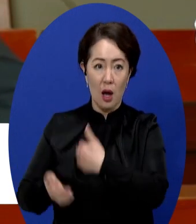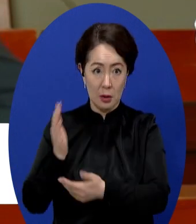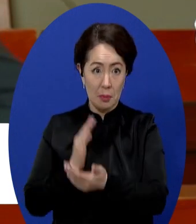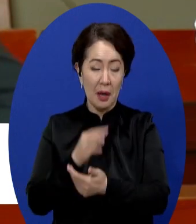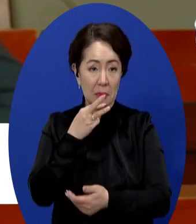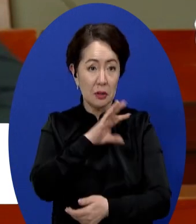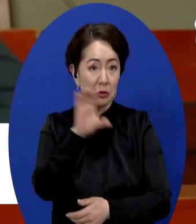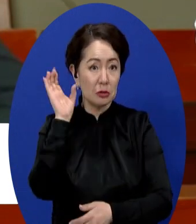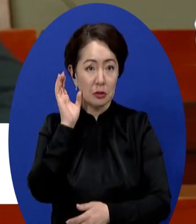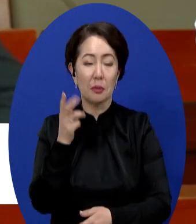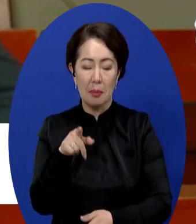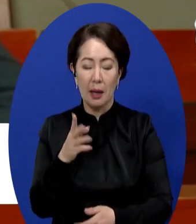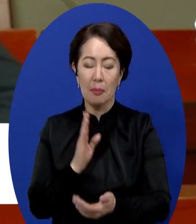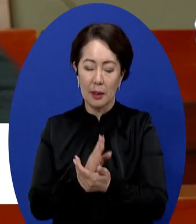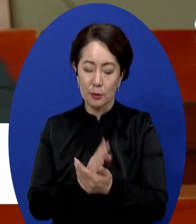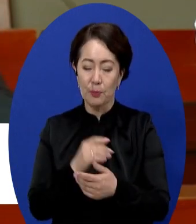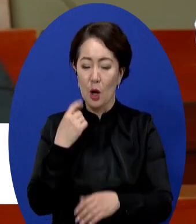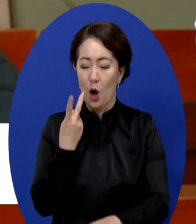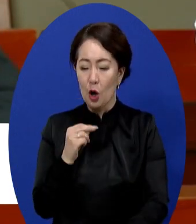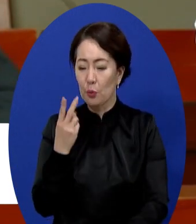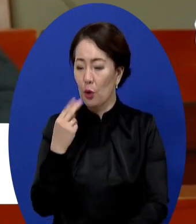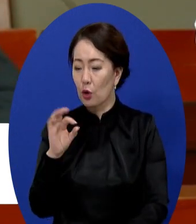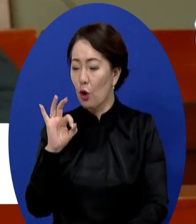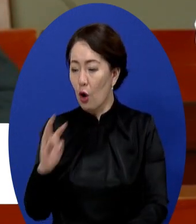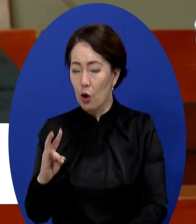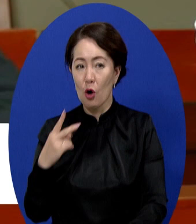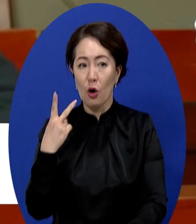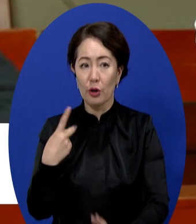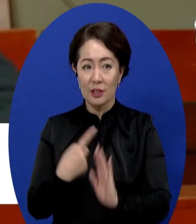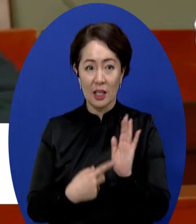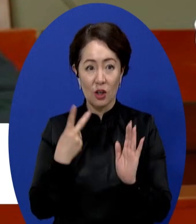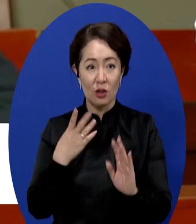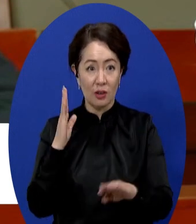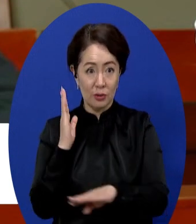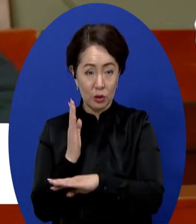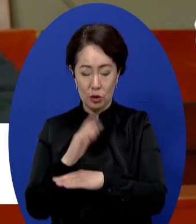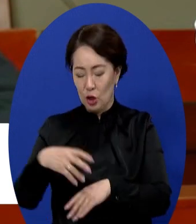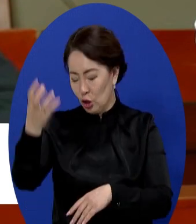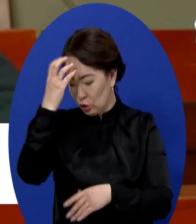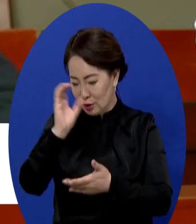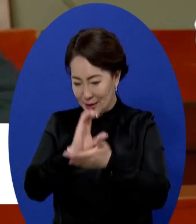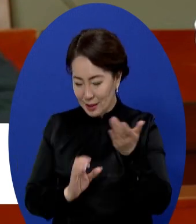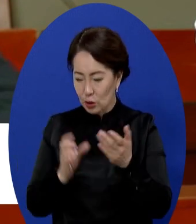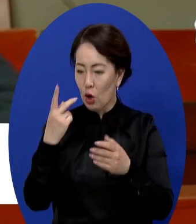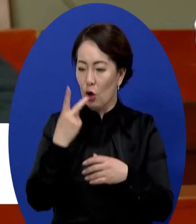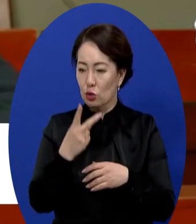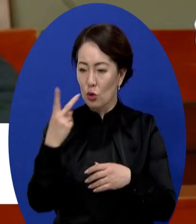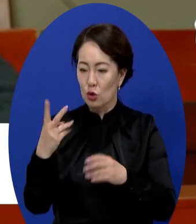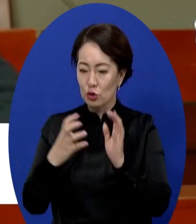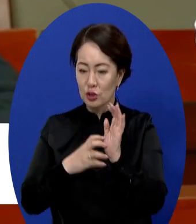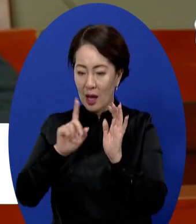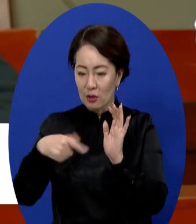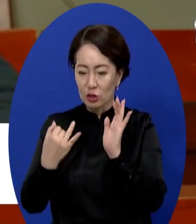байгаа. 2020 оны 2 сарын 25-ны өдөр төрийн санд 229.7 тэрбум